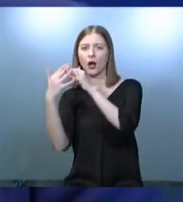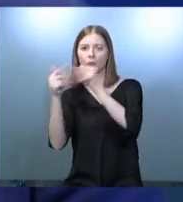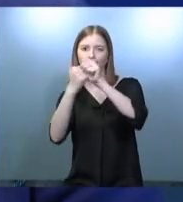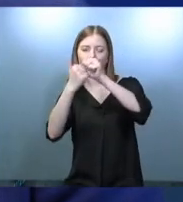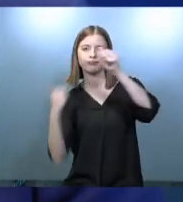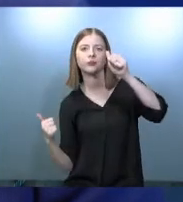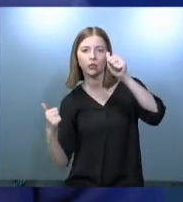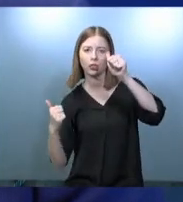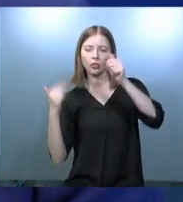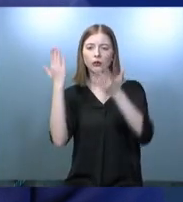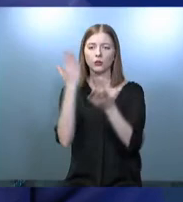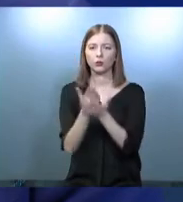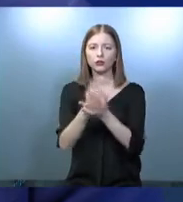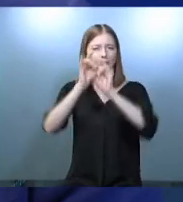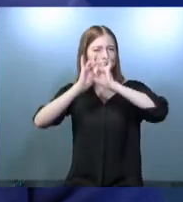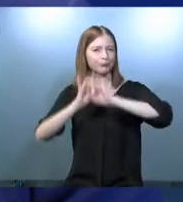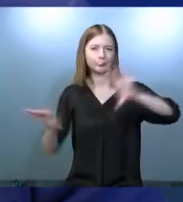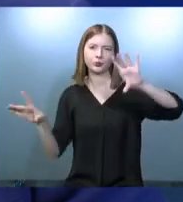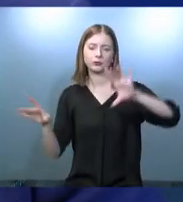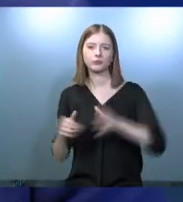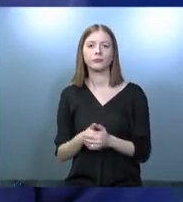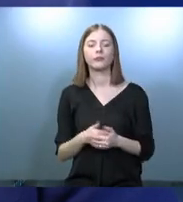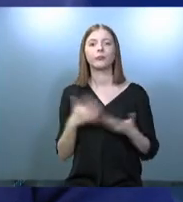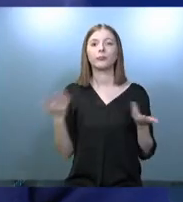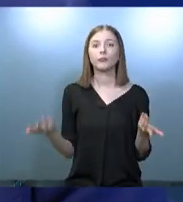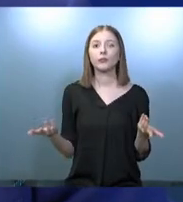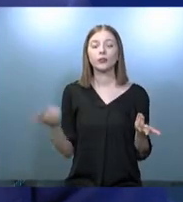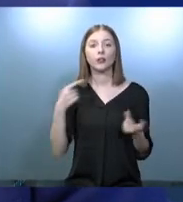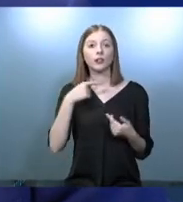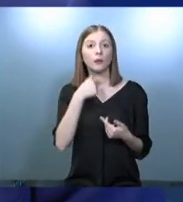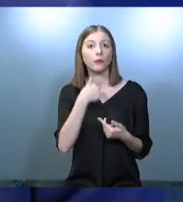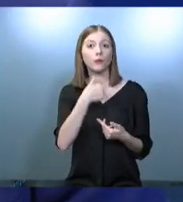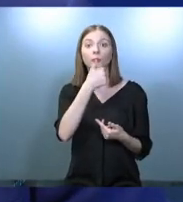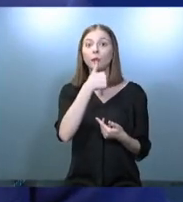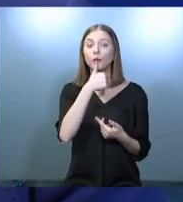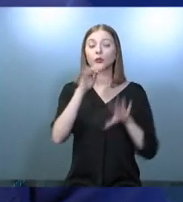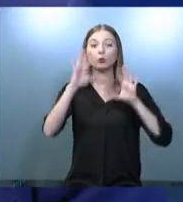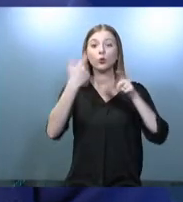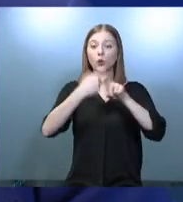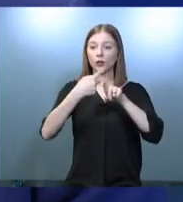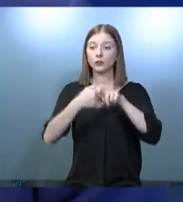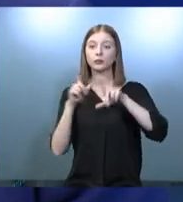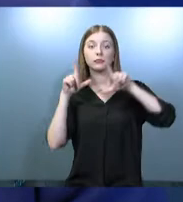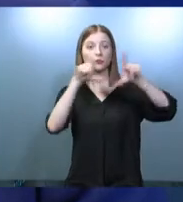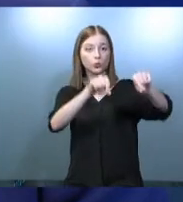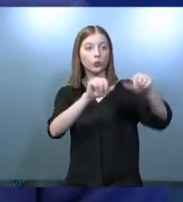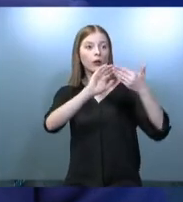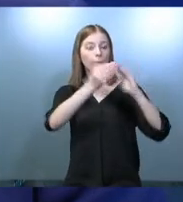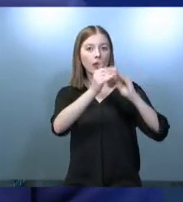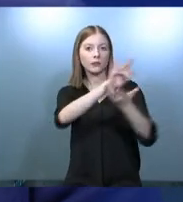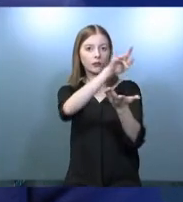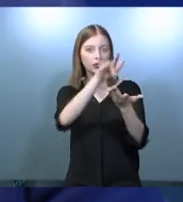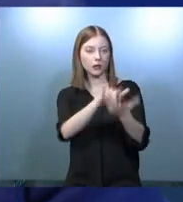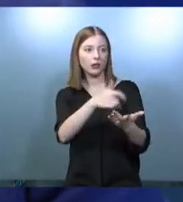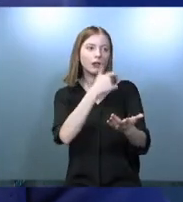didžiulis skirtumas ir manyčiau visada nuvykus, kad ir mūsų pasižiūrėjus Kėdainių centrą tikrai gražus, sutvarkytas,